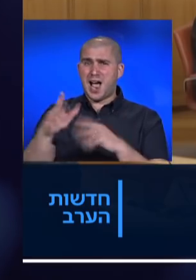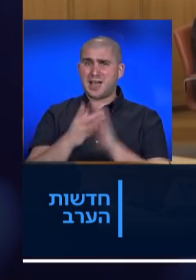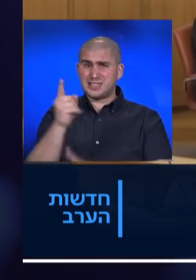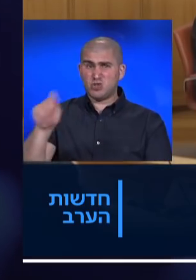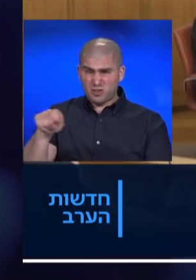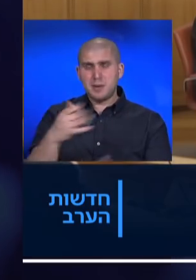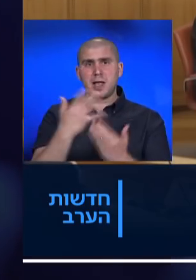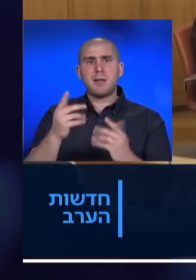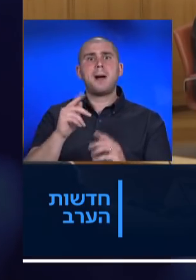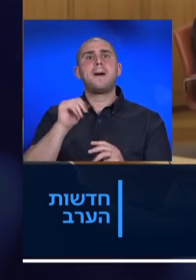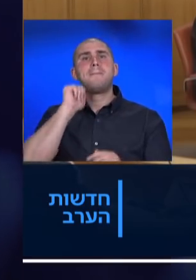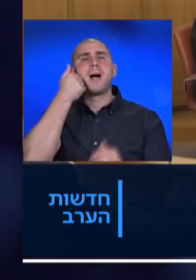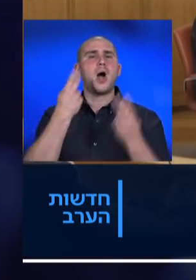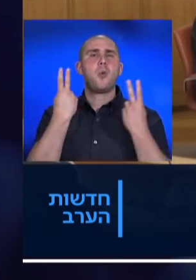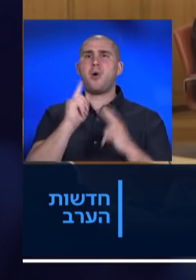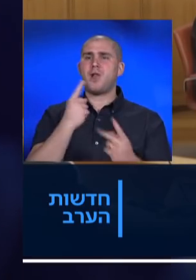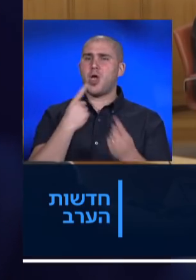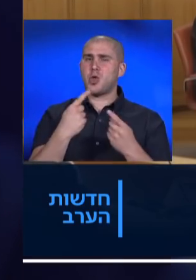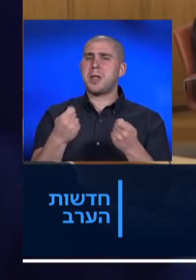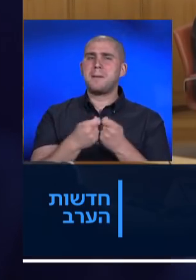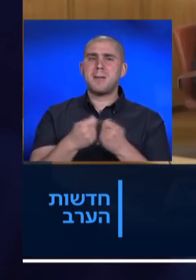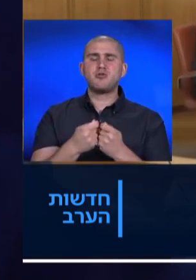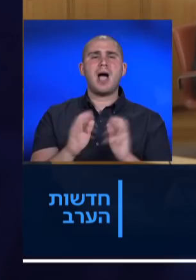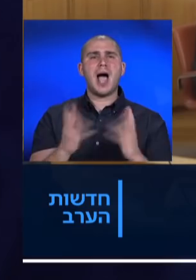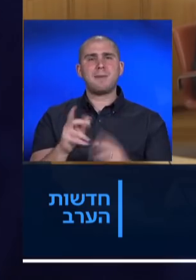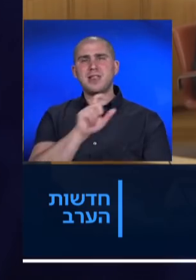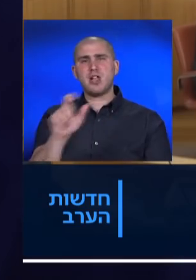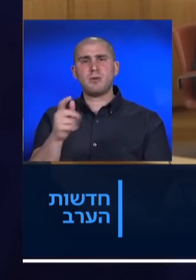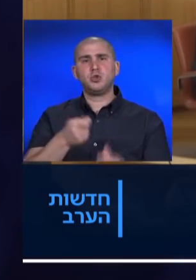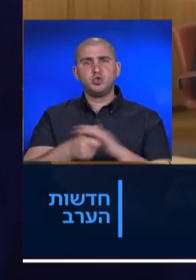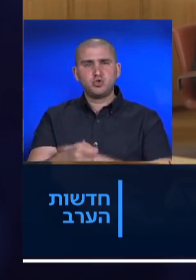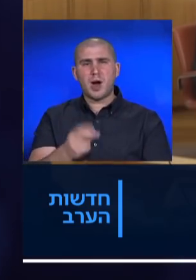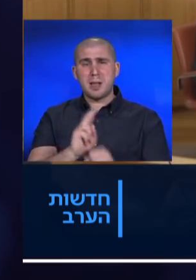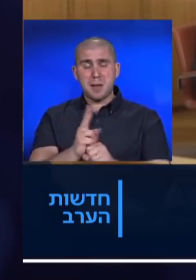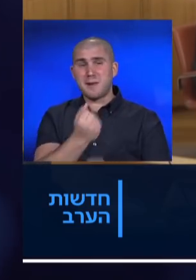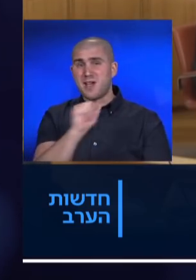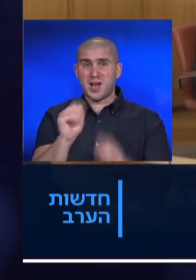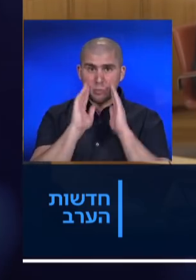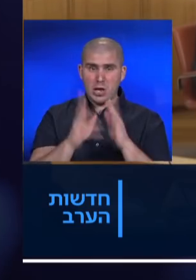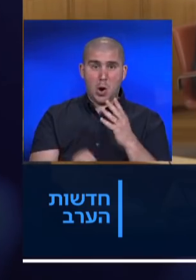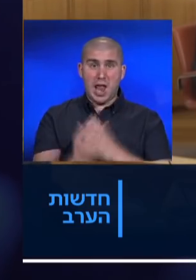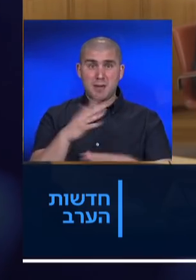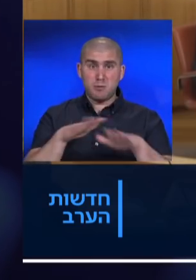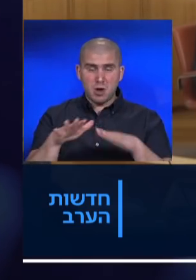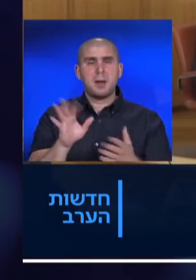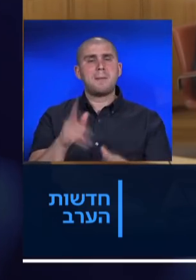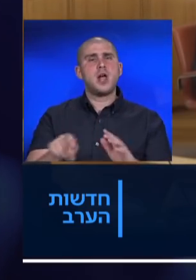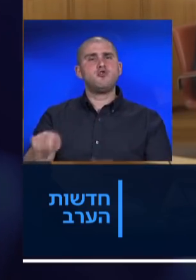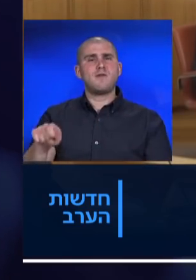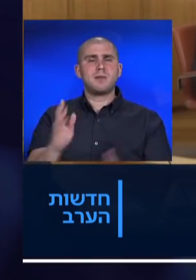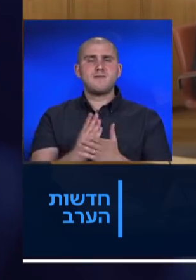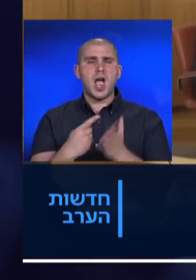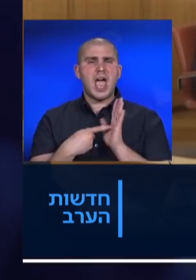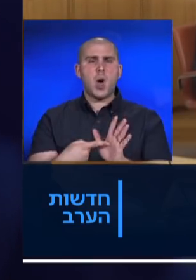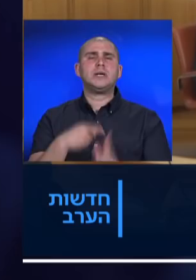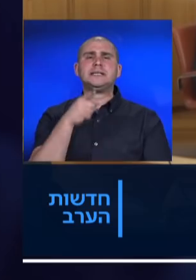מחר, ולא הדיון בשאלה הערכית, האם נאשם בשוחד מרמה והפרת אמונים, יכול להרכיב ממשלה? כי השופטים עוטטו שזו איננה